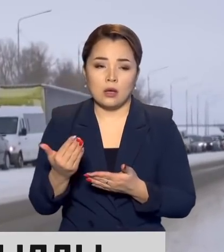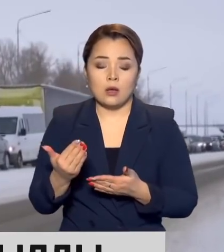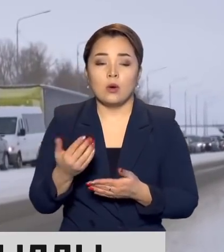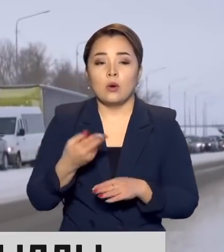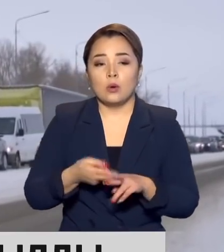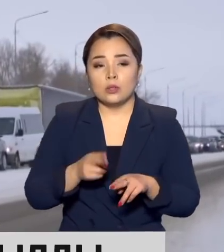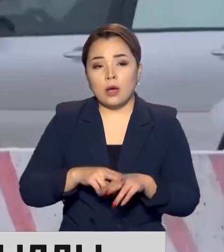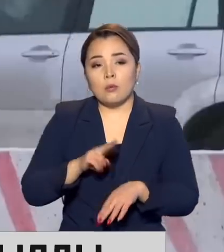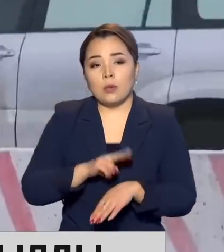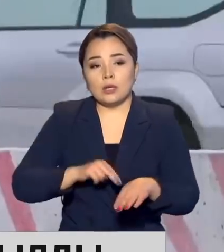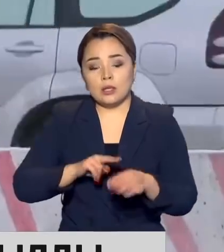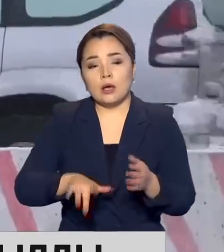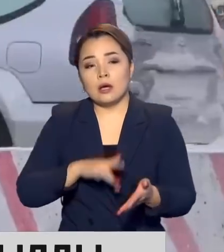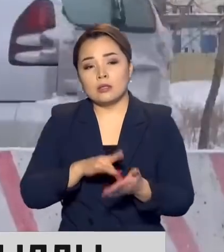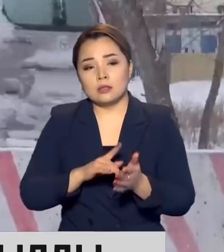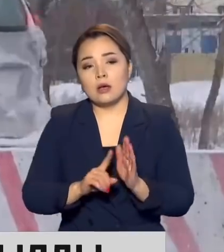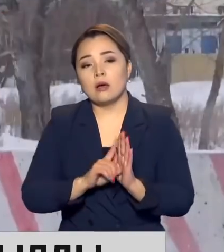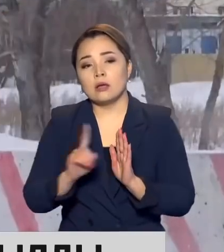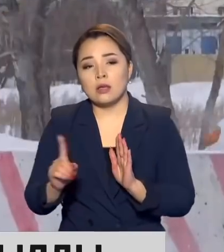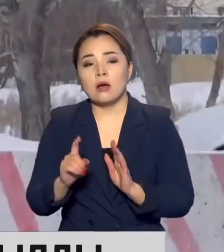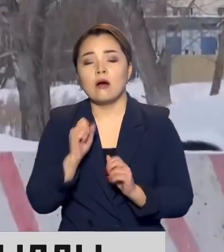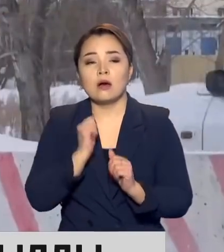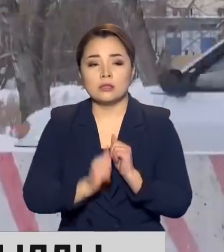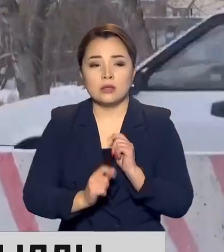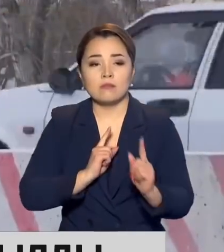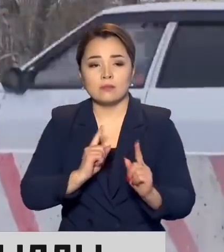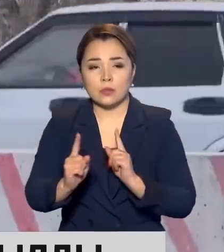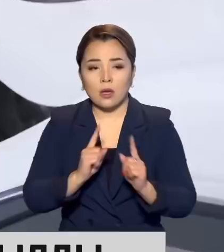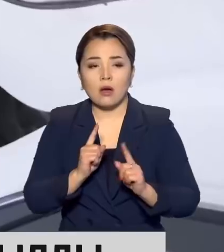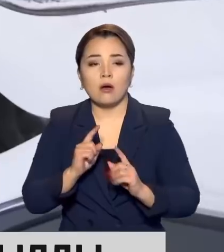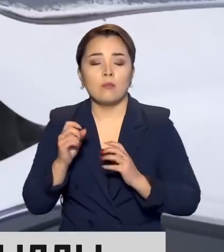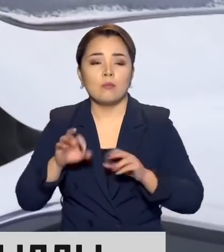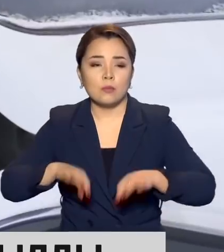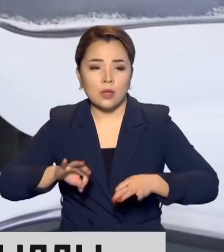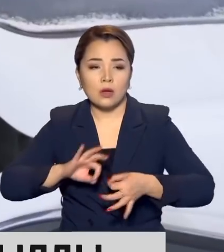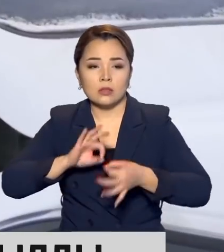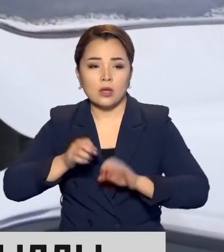Онда полицейлер қалаға кіріп шыққан әрбір көлікті тоқтатып,